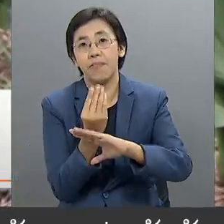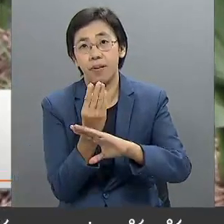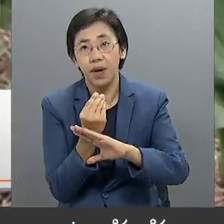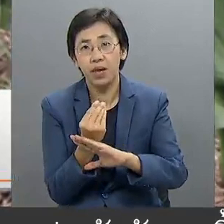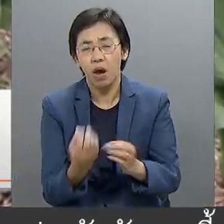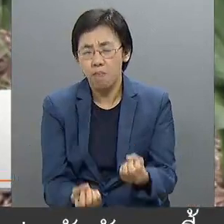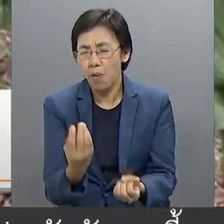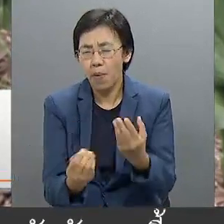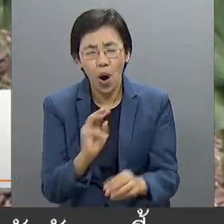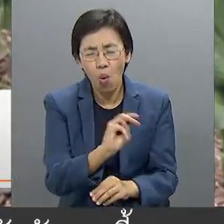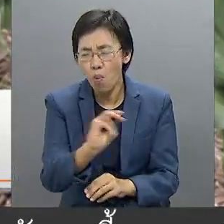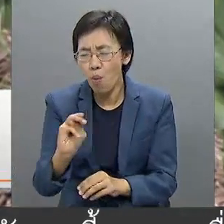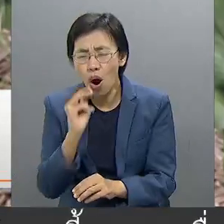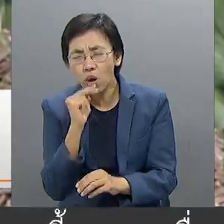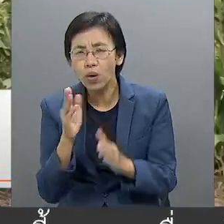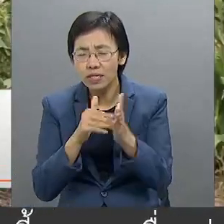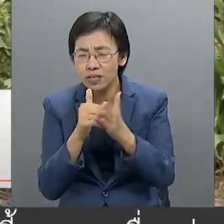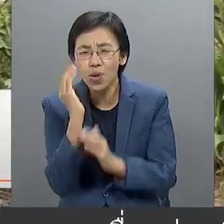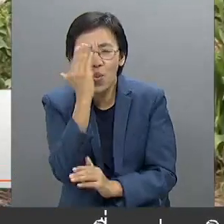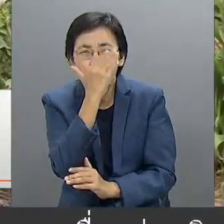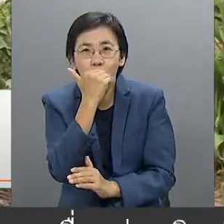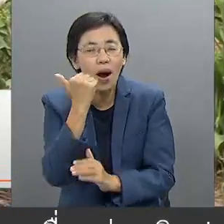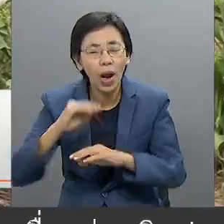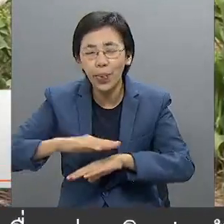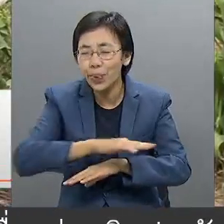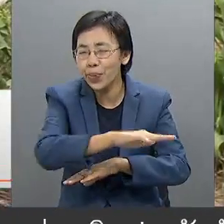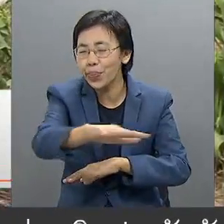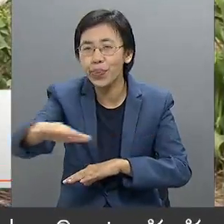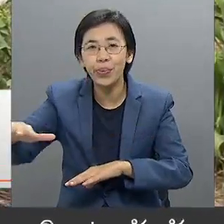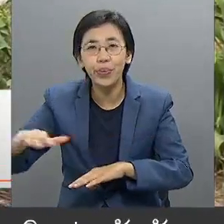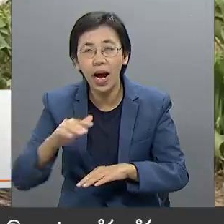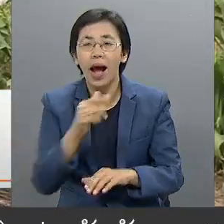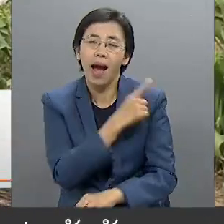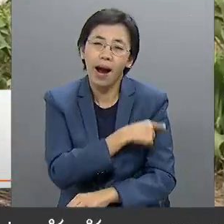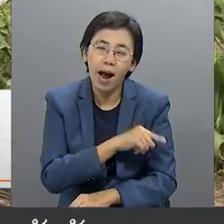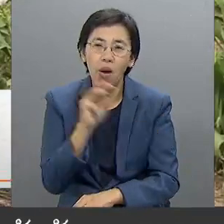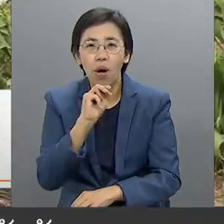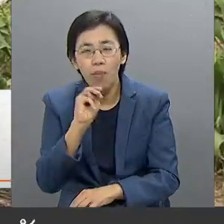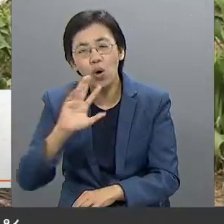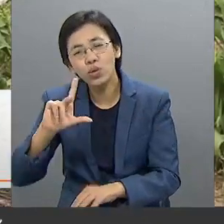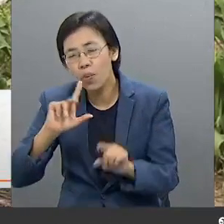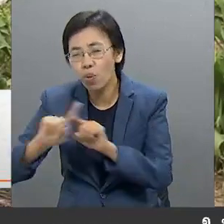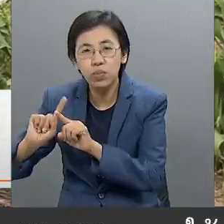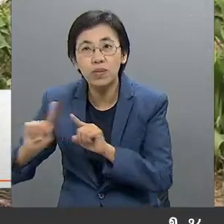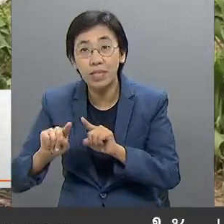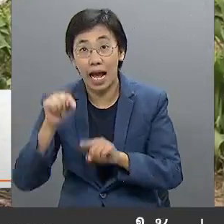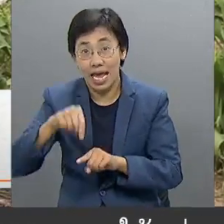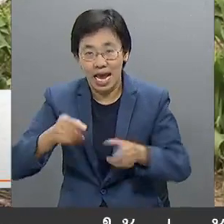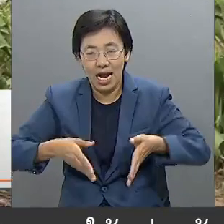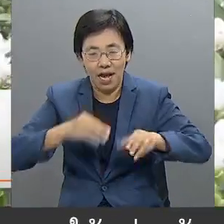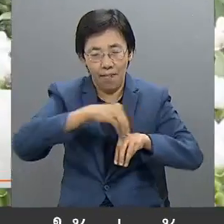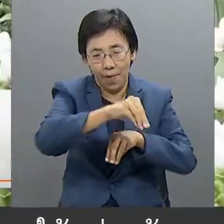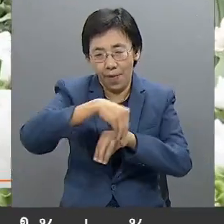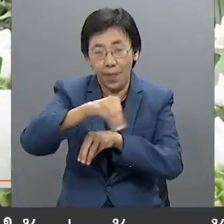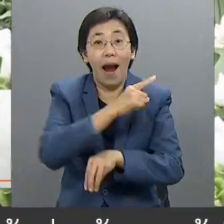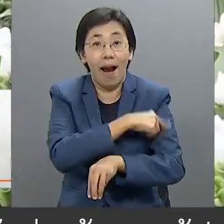ออกดอกสีสันงดงามเต็มทุ่งนะครับมีทั้งสีขาวสีม่วงสีชมพูอันนี้น่าจะเป็นโซนสีขาวนะครับดอกปทุมมาที่เห็นอ